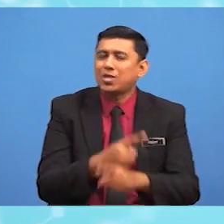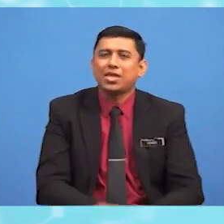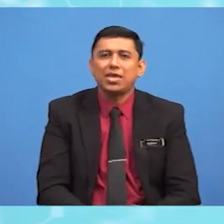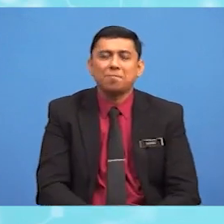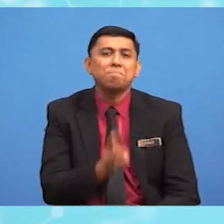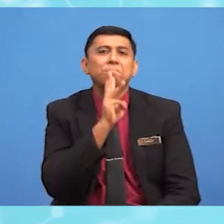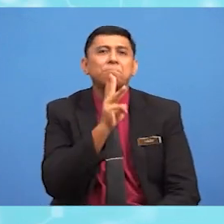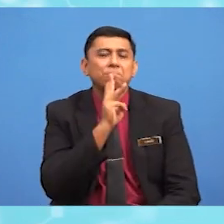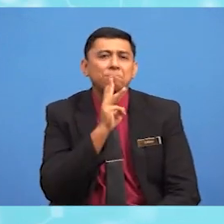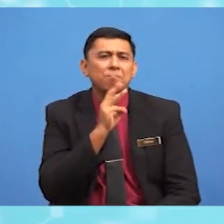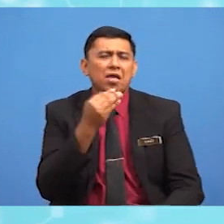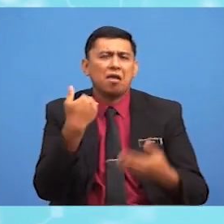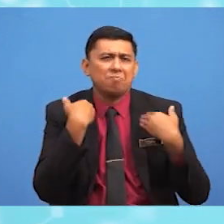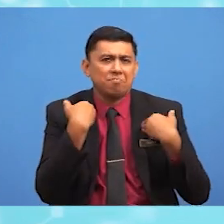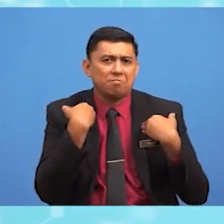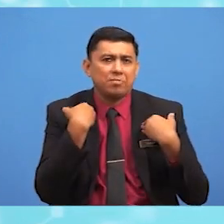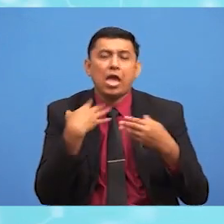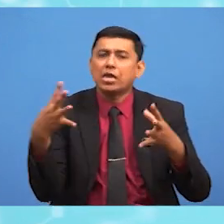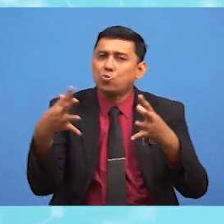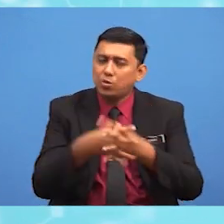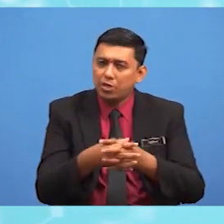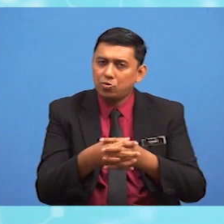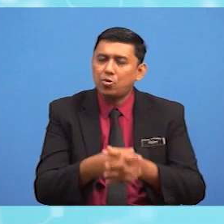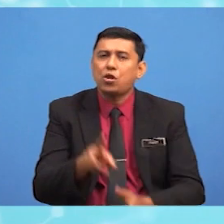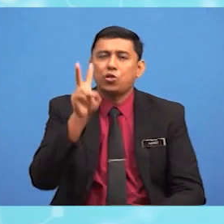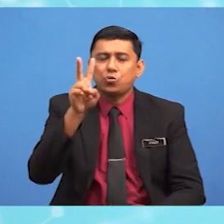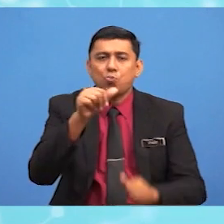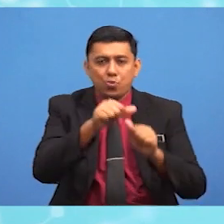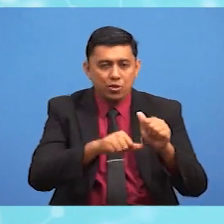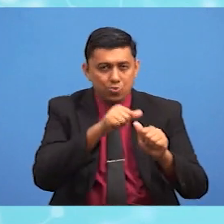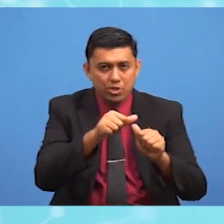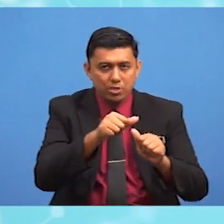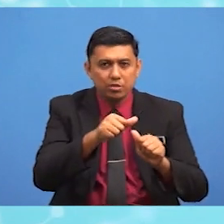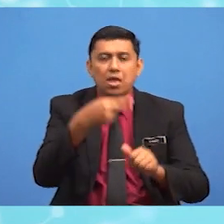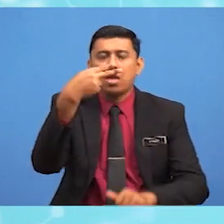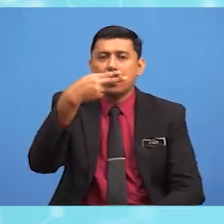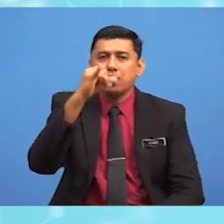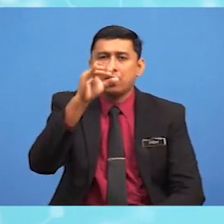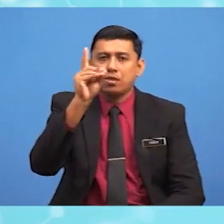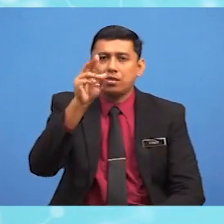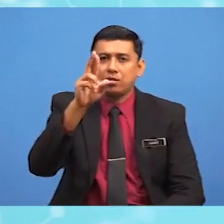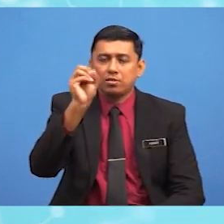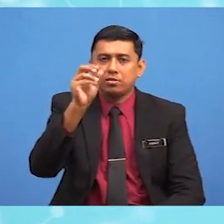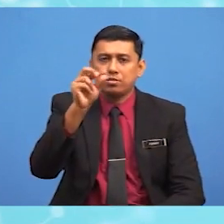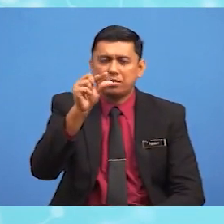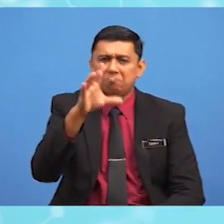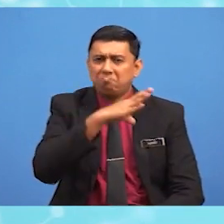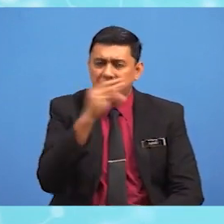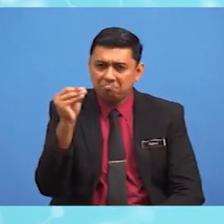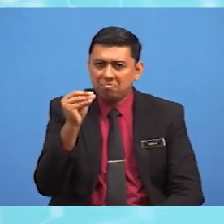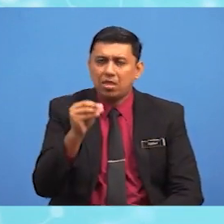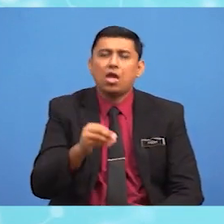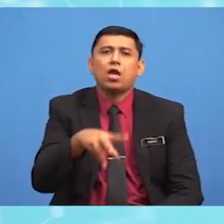Betul! Air terdiri daripada gabungan dua atom hidrogen dan satu atom